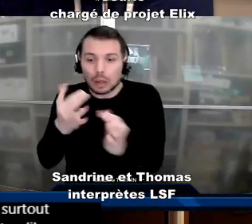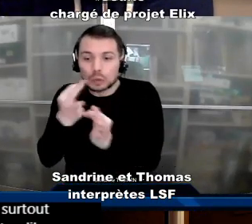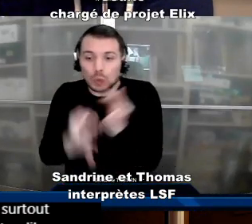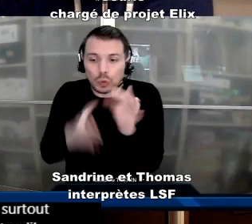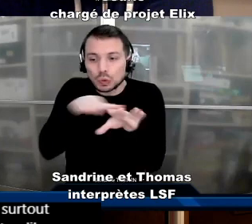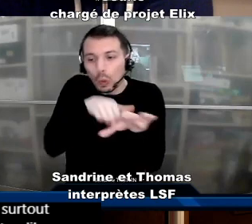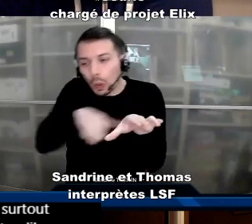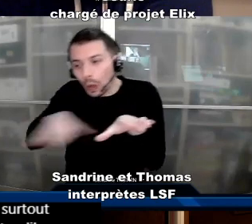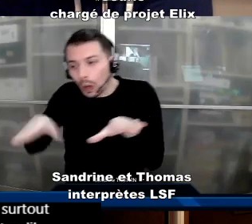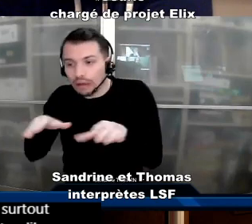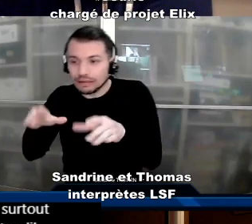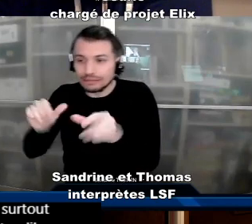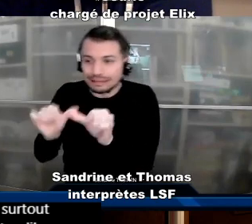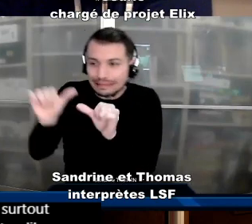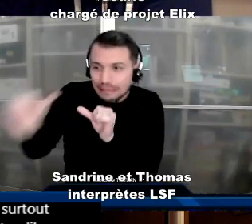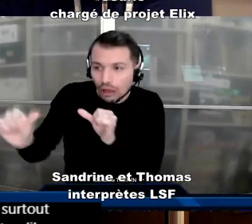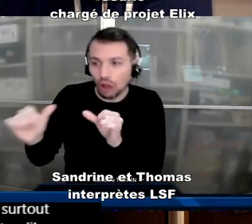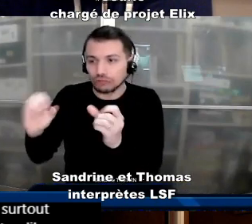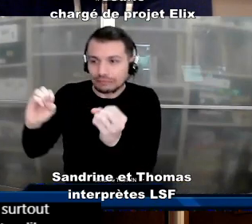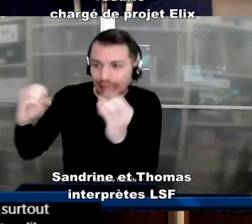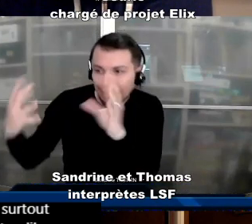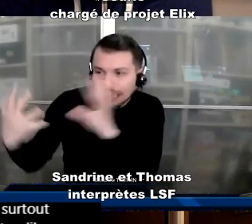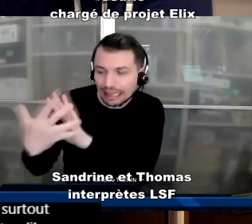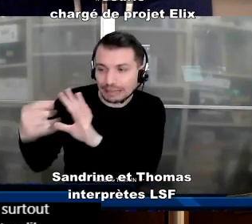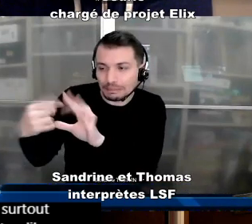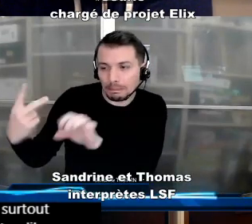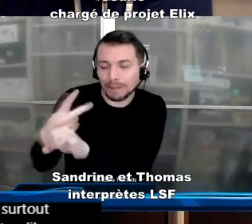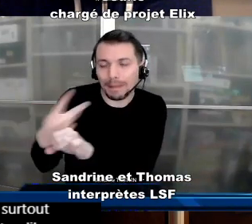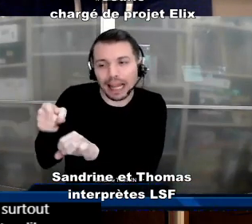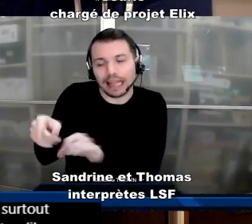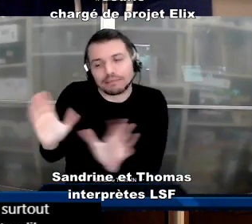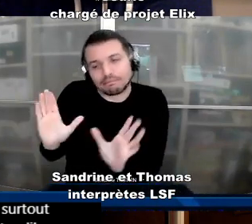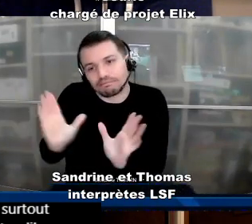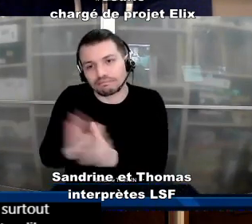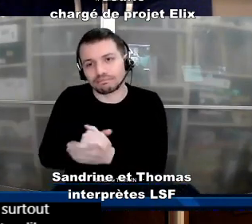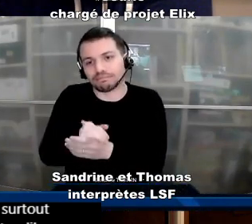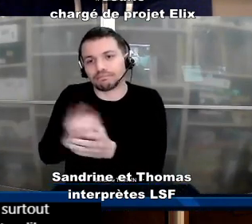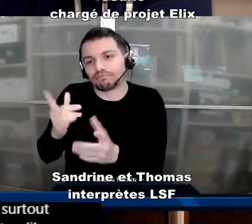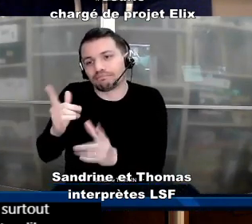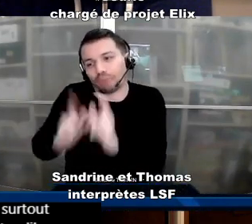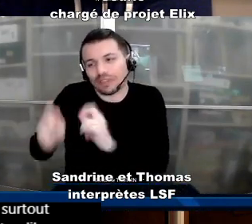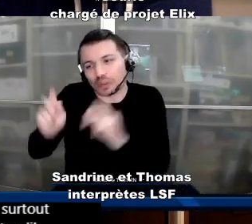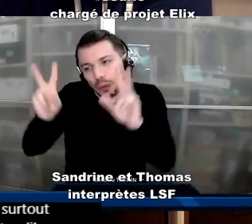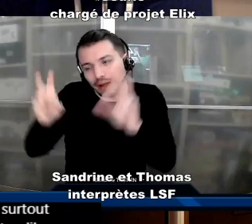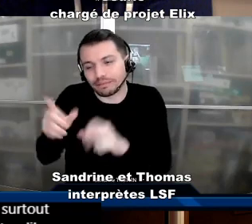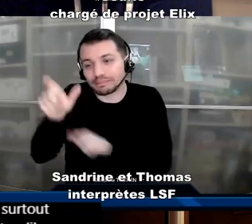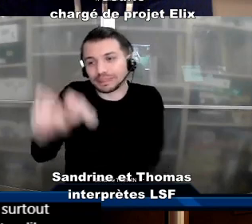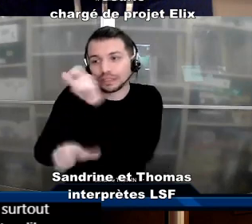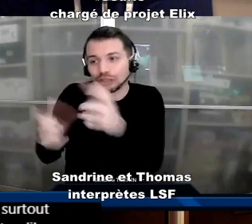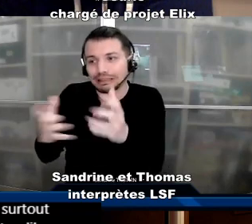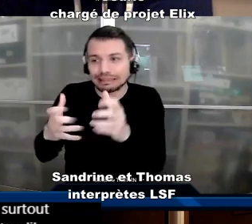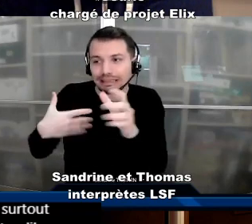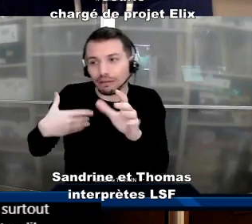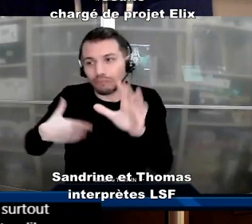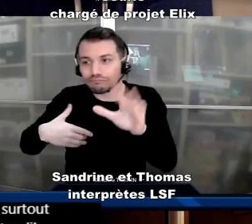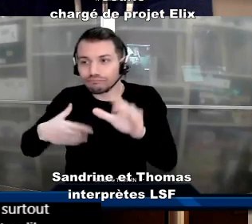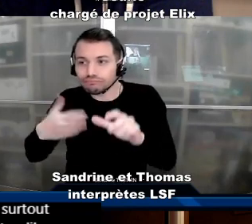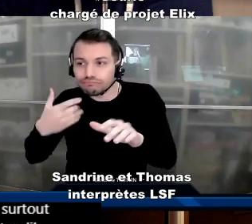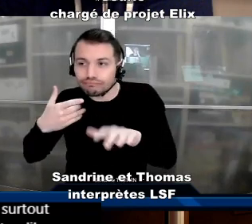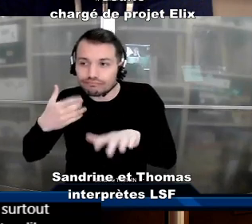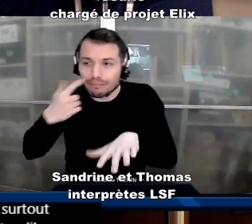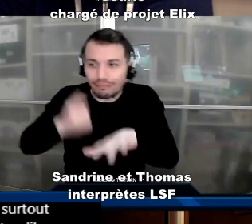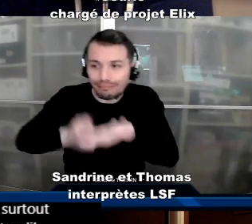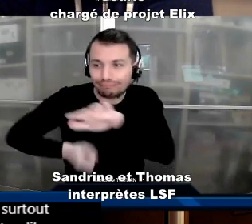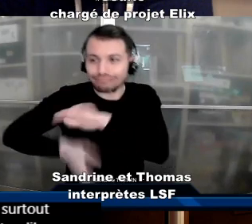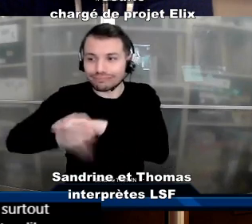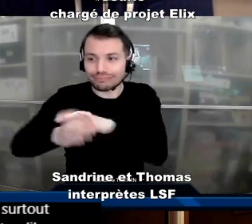tout le monde. Donc ouais, le e-learning, ça peut être une solution d'entre-deux pour ceux qui voudraient s'y mettre. Et puis